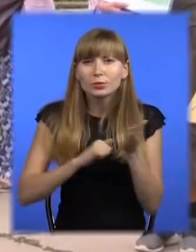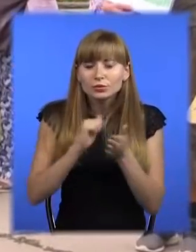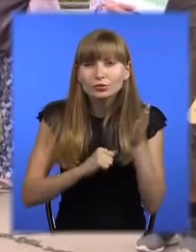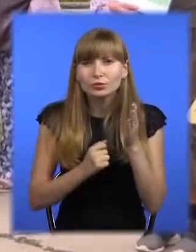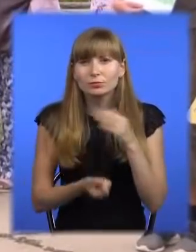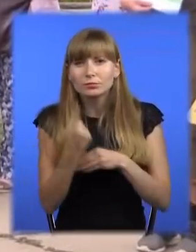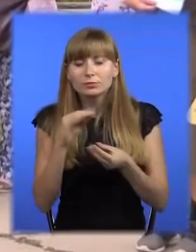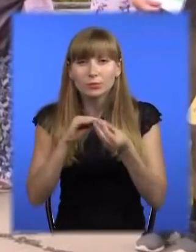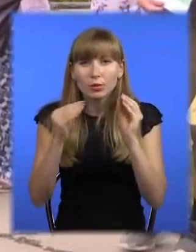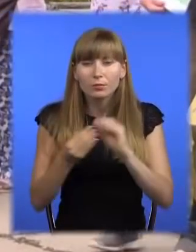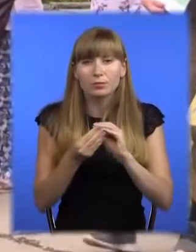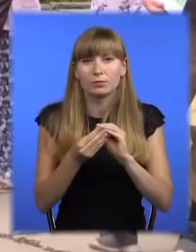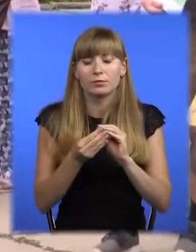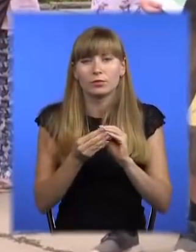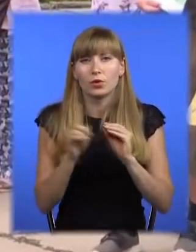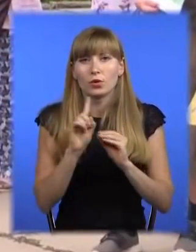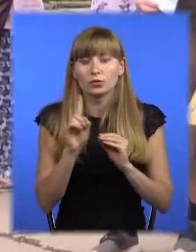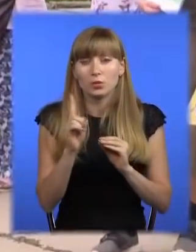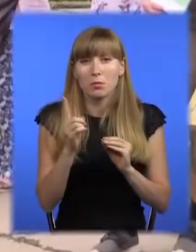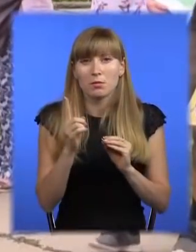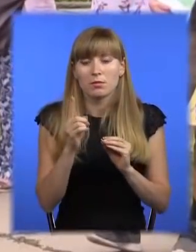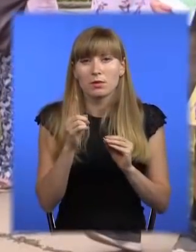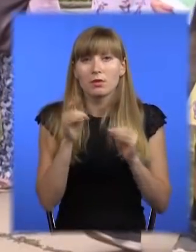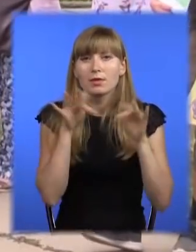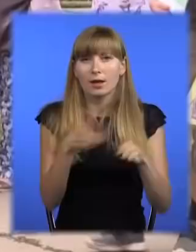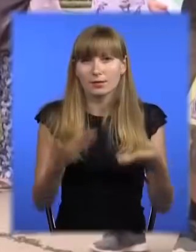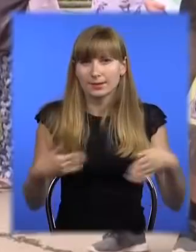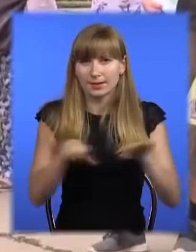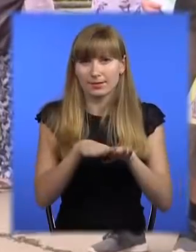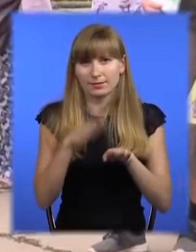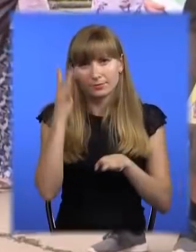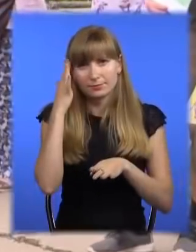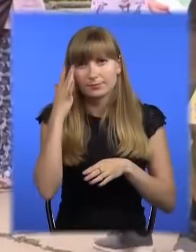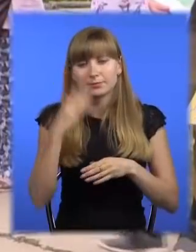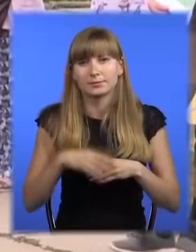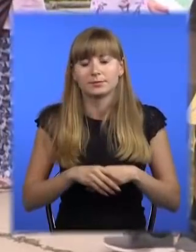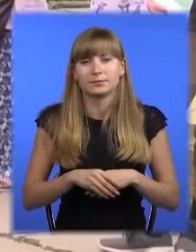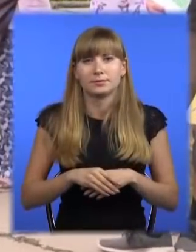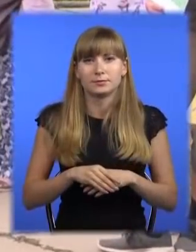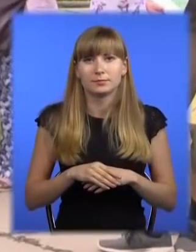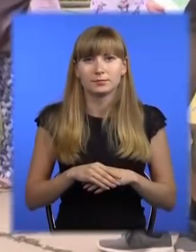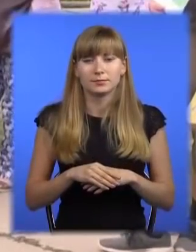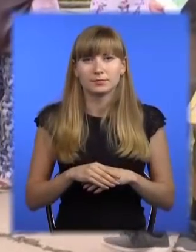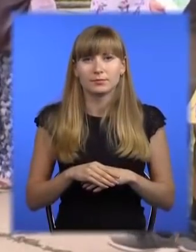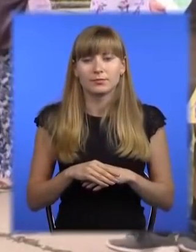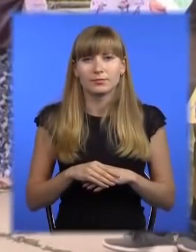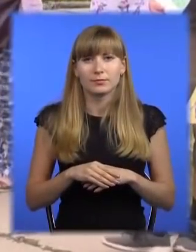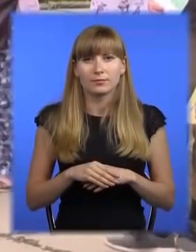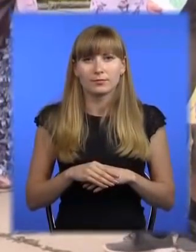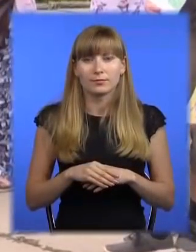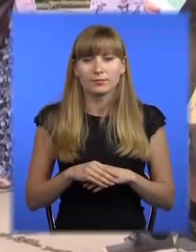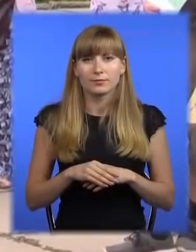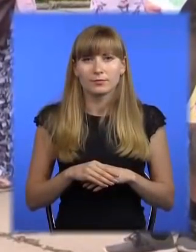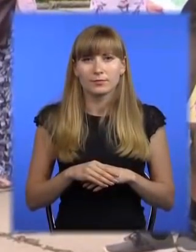определенный ряд процессуальных проблем нам, как потерпевшей стороне, для того, чтобы отстоять свое право